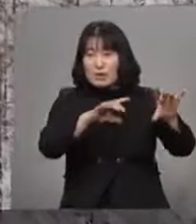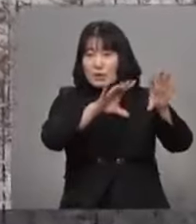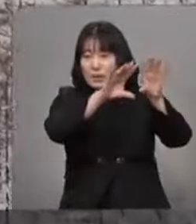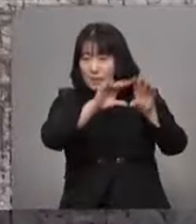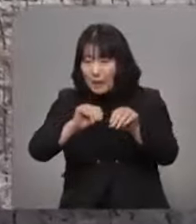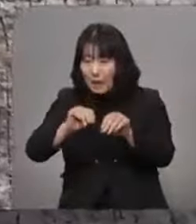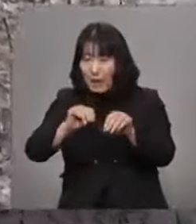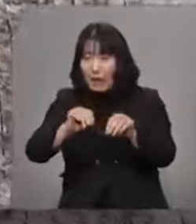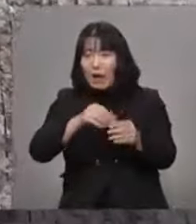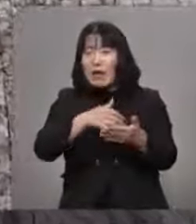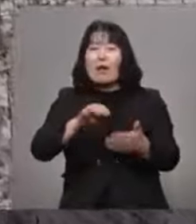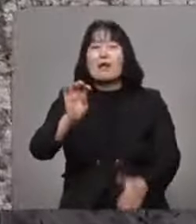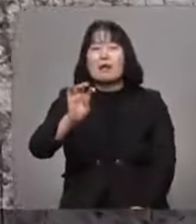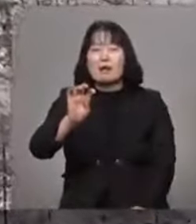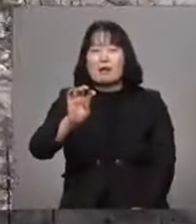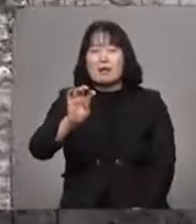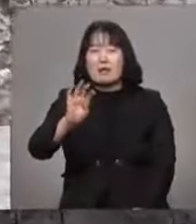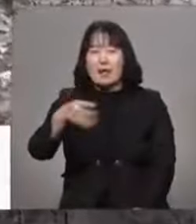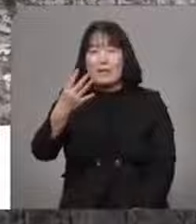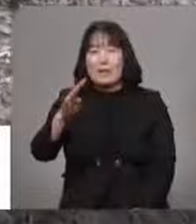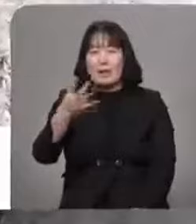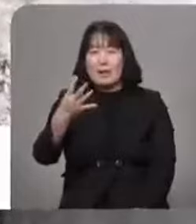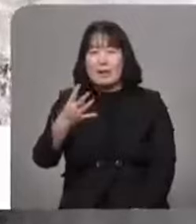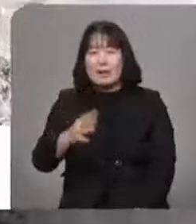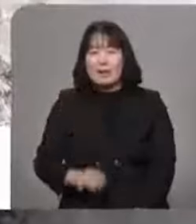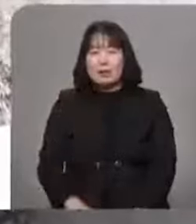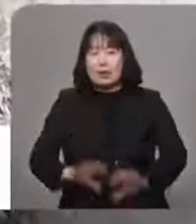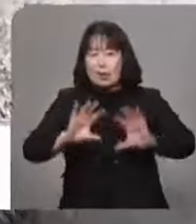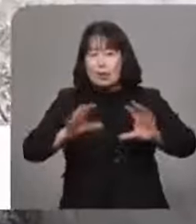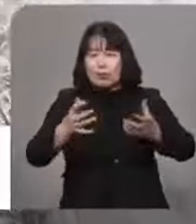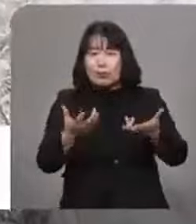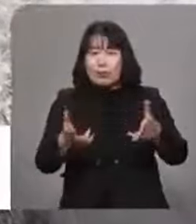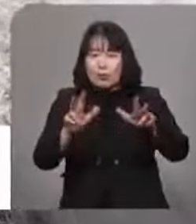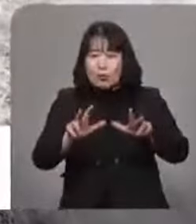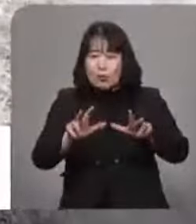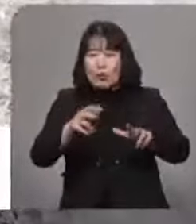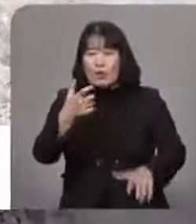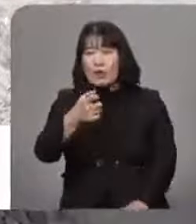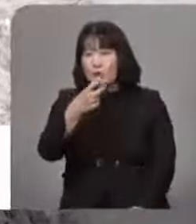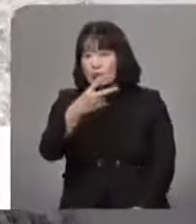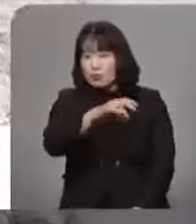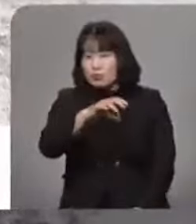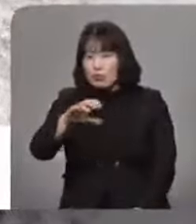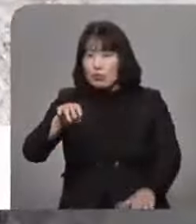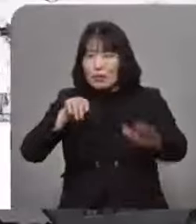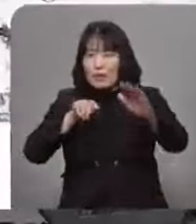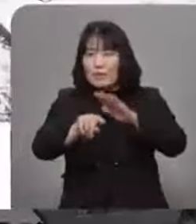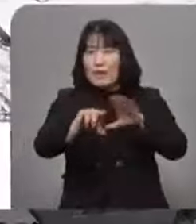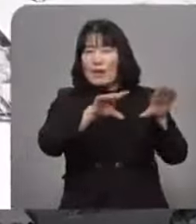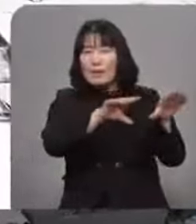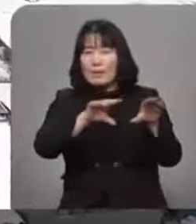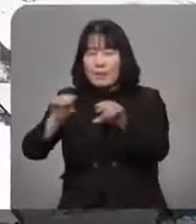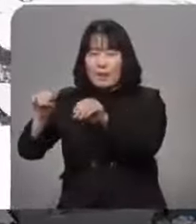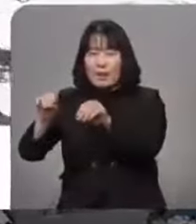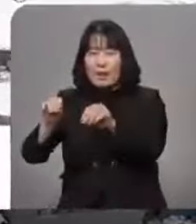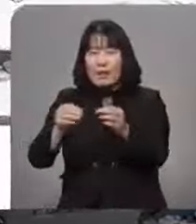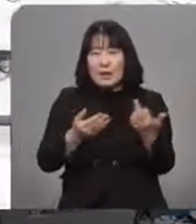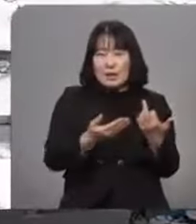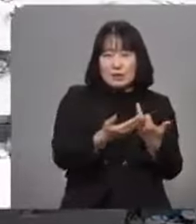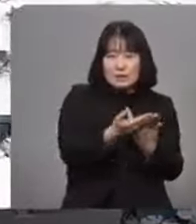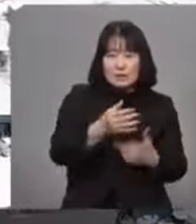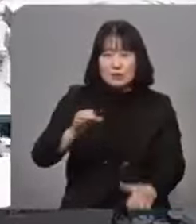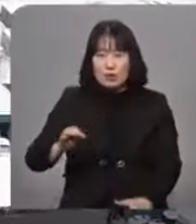발생했습니다. 국립공원 통행로 62곳은 여전히 통제되고 있습니다. 원주와 제주를 오가는 하늘길도